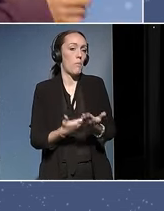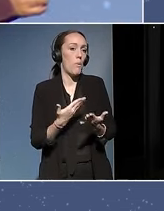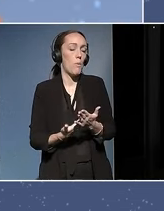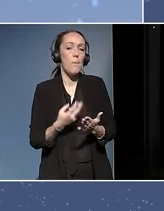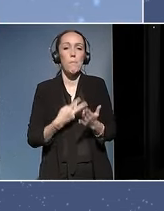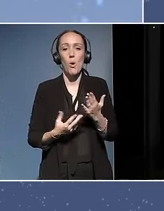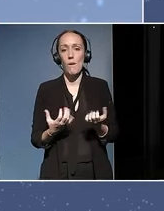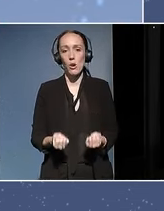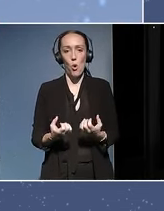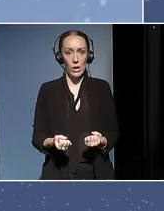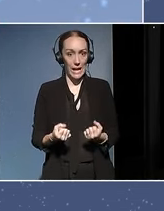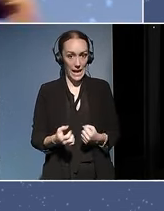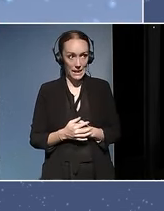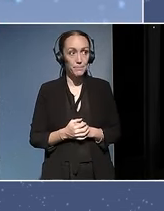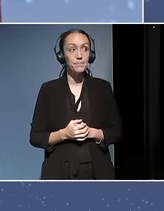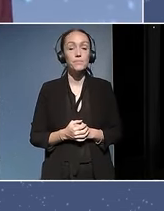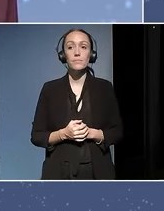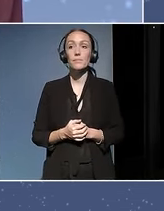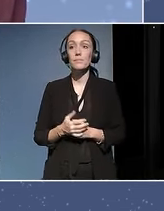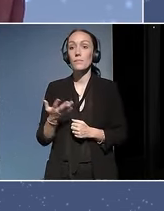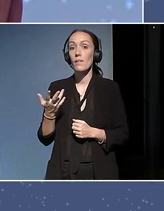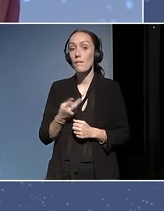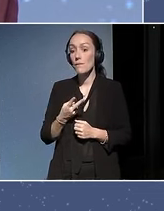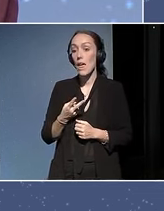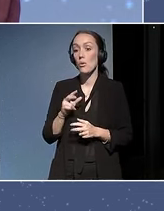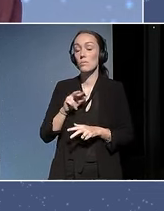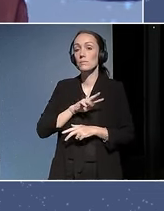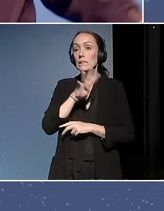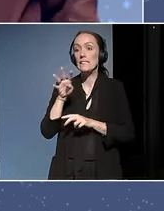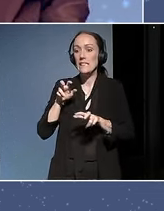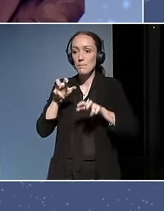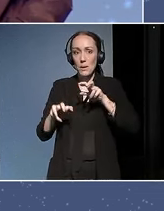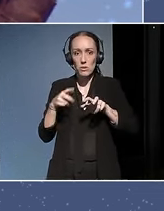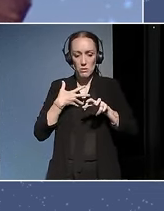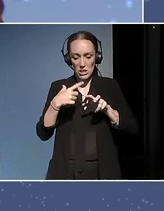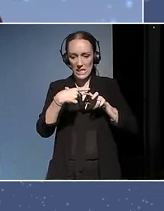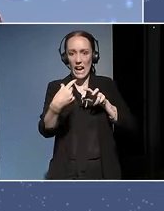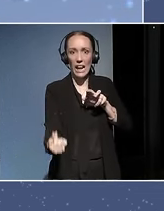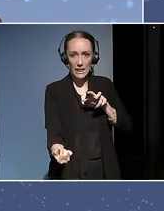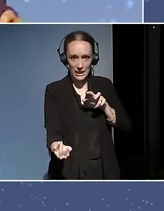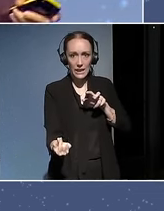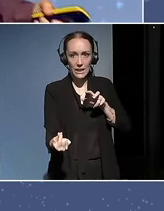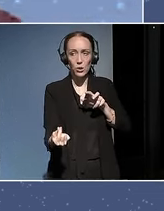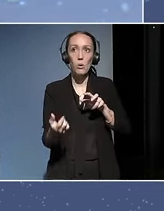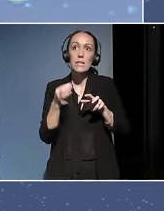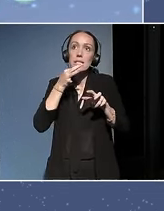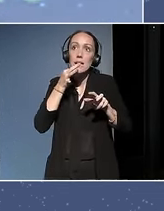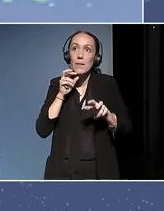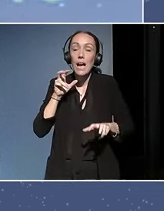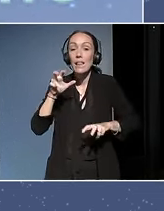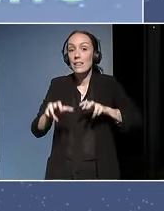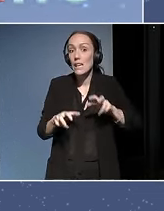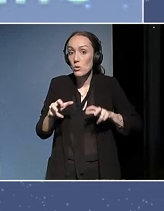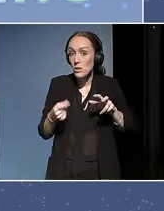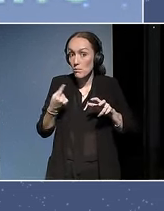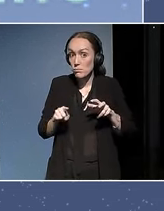Sì naturalmente con un artigli Accio così eh questo dinosauro poteva catturare